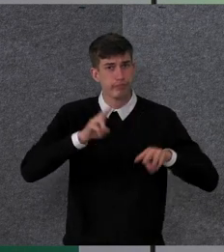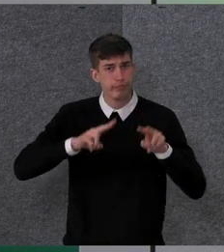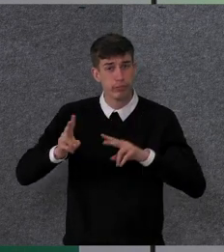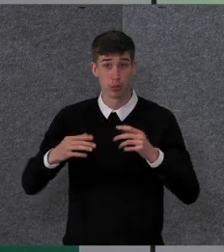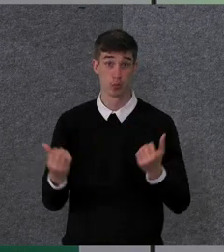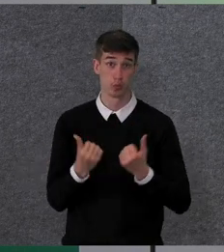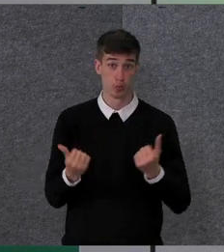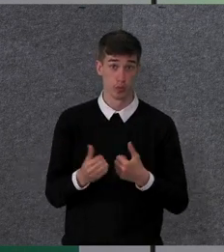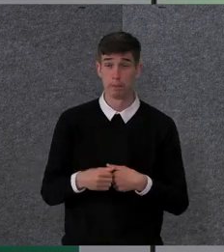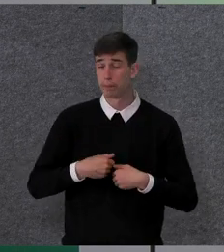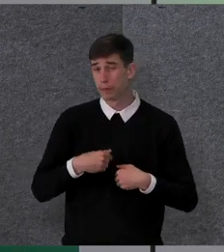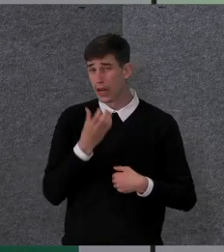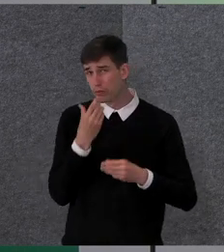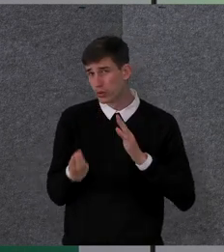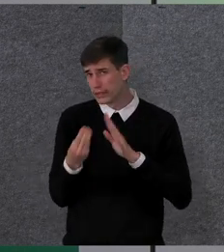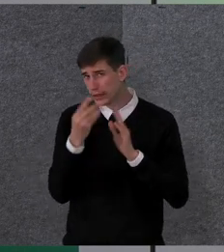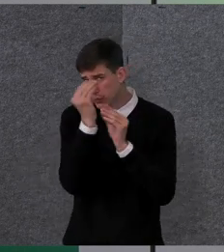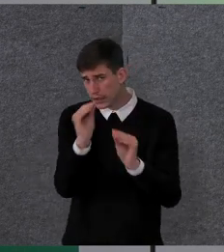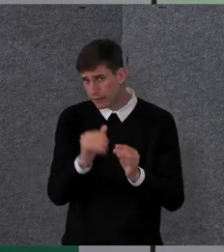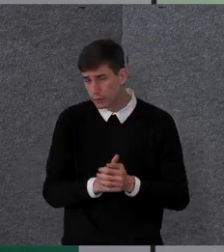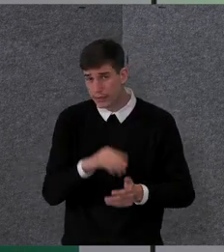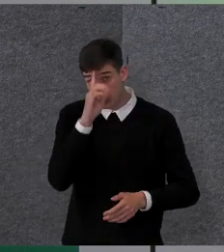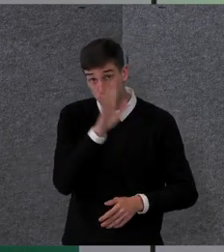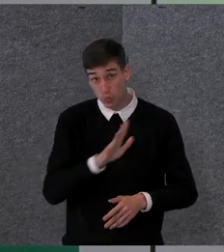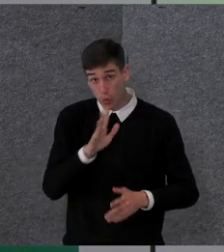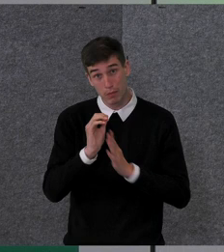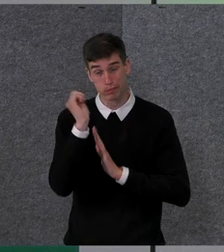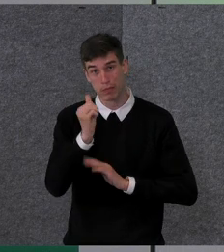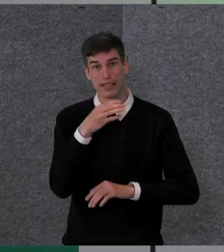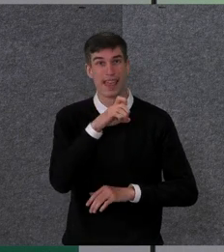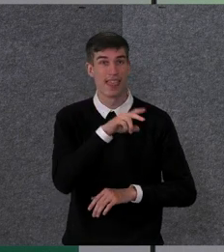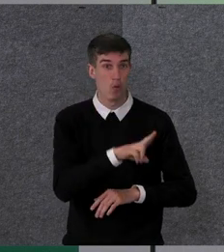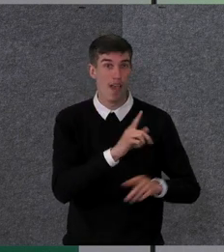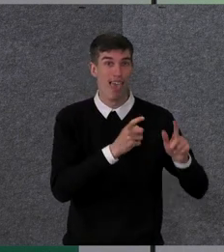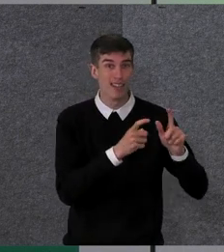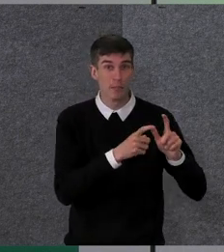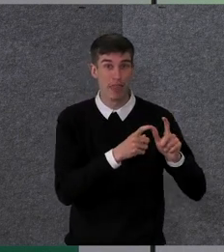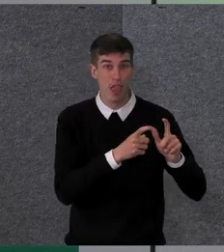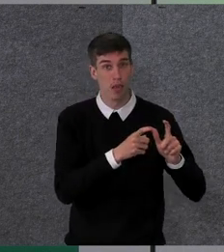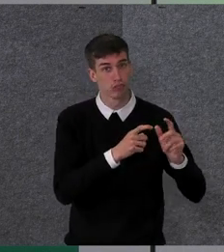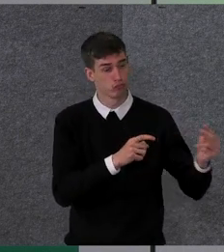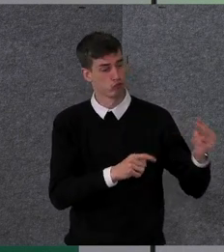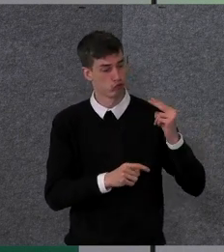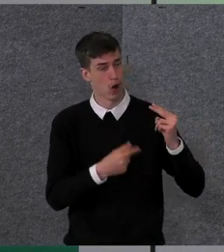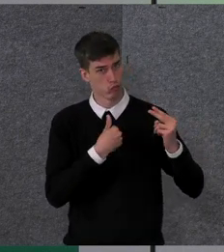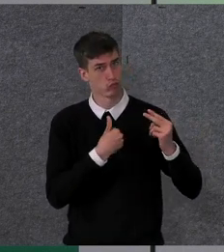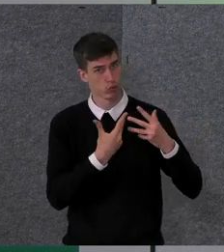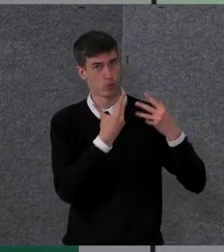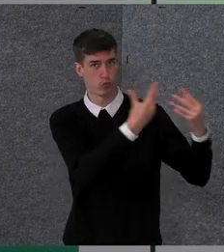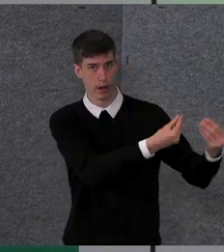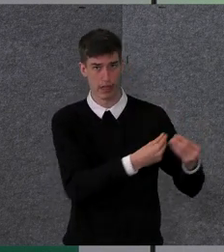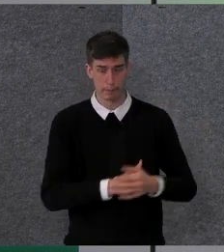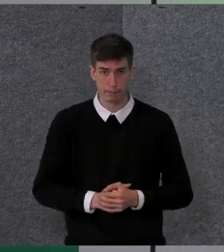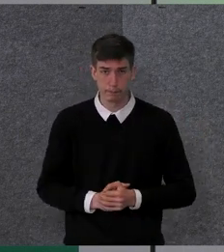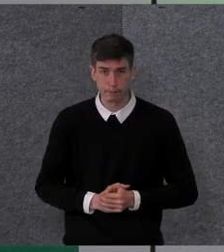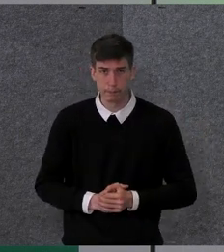als kleine Nebenbemerkung, und damit sind wir Vorreiterinnen in Deutschland und CDU und SPD können sich gerne abgucken, wie wir das